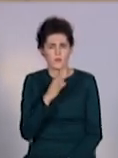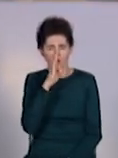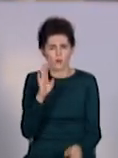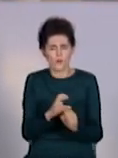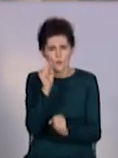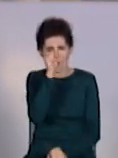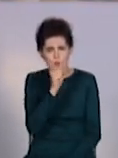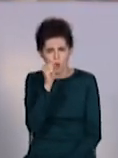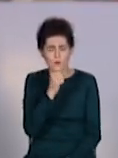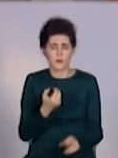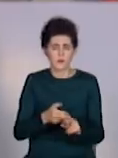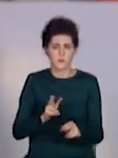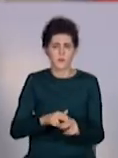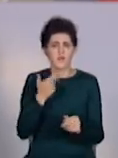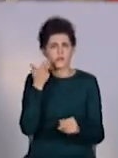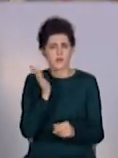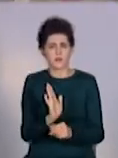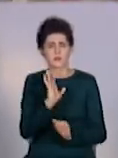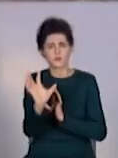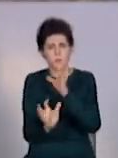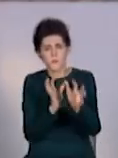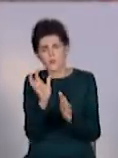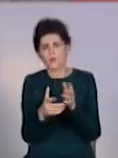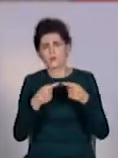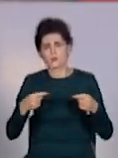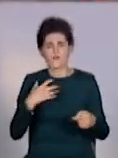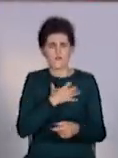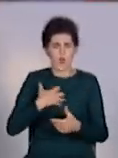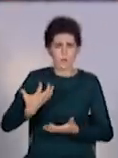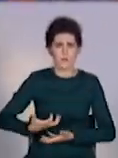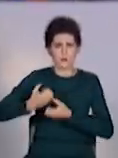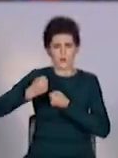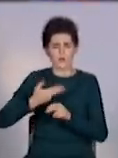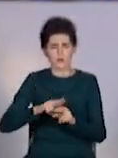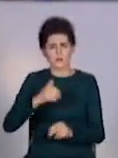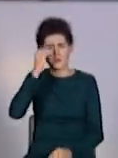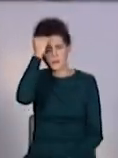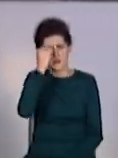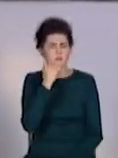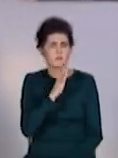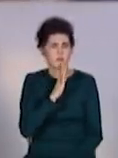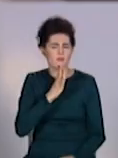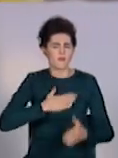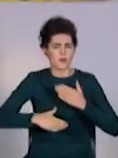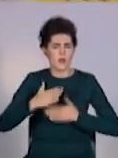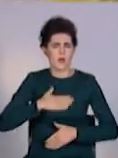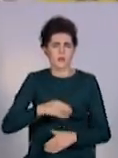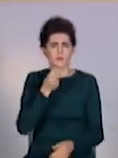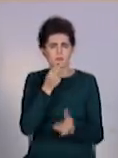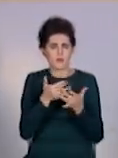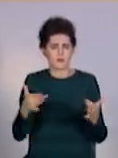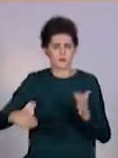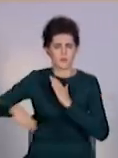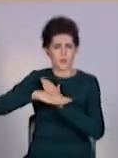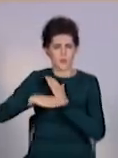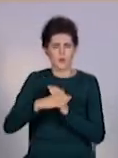снеговиком. Для пенсіонерки турбота небайдужих дуже важлива. Особливо вона радіє продуктовій допомозі. Я розстроїла, щоб